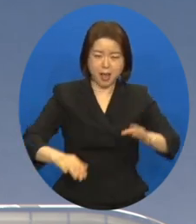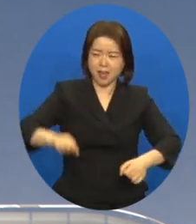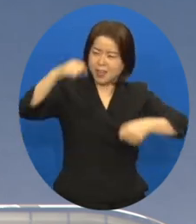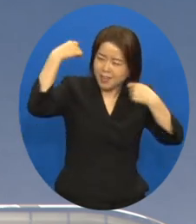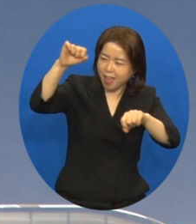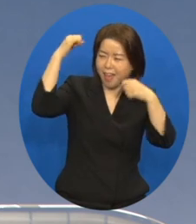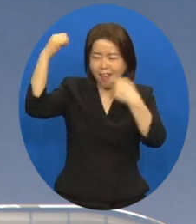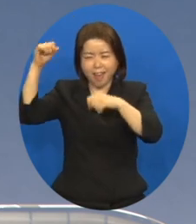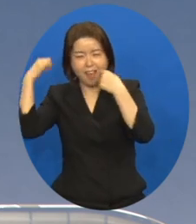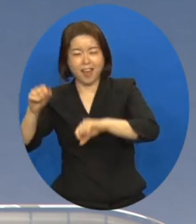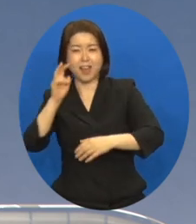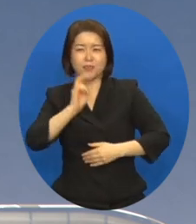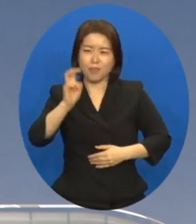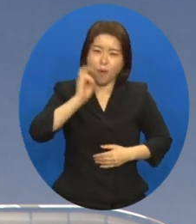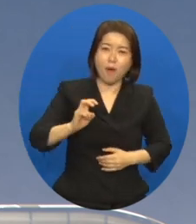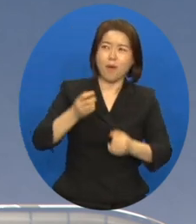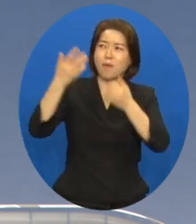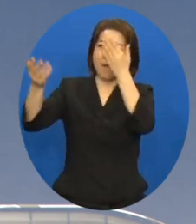추면서 노래했어요.